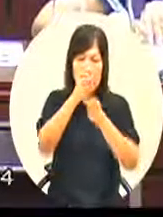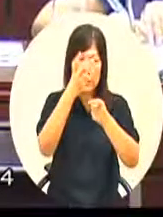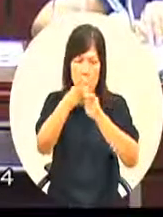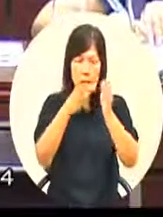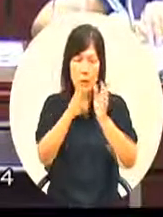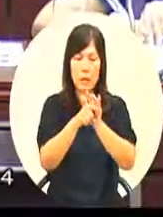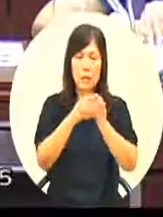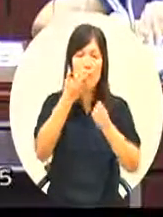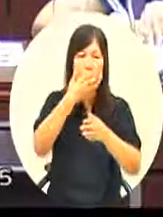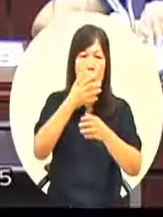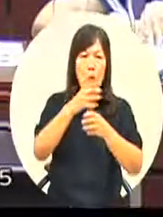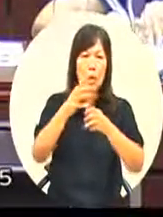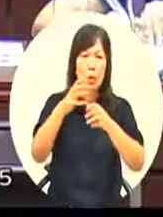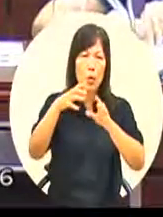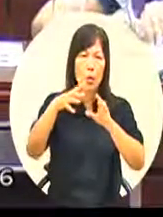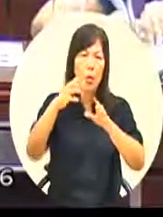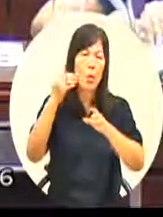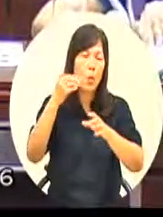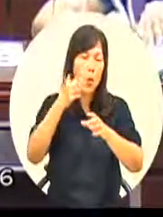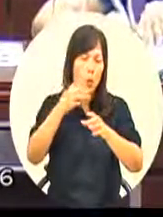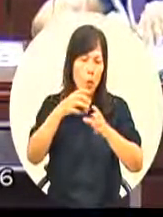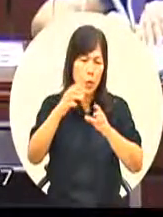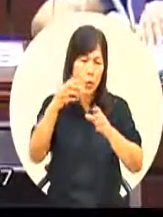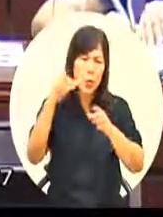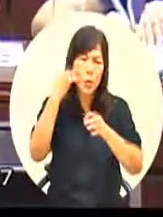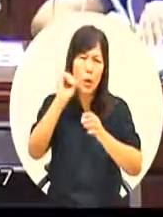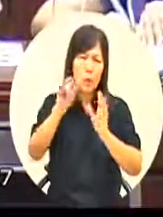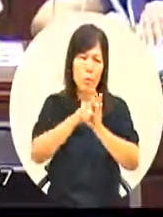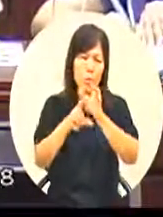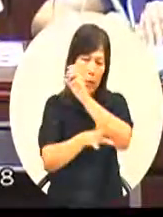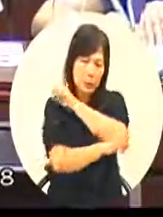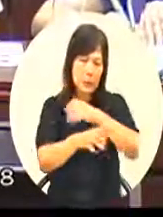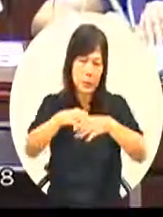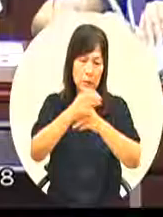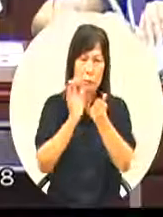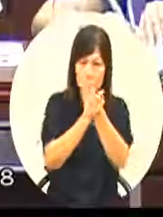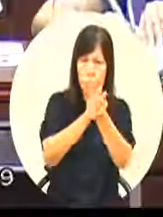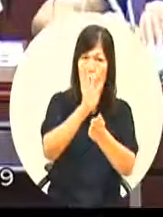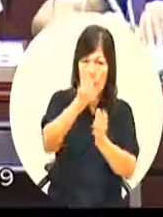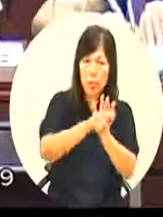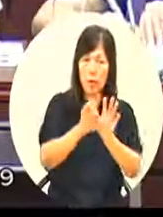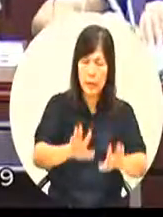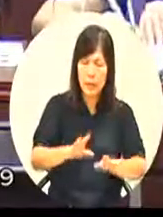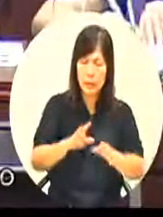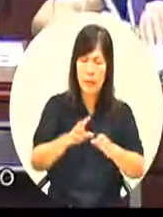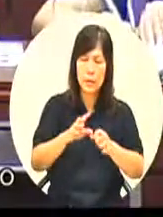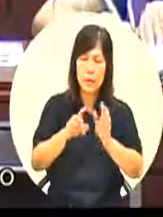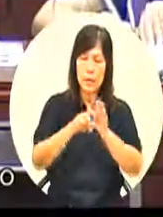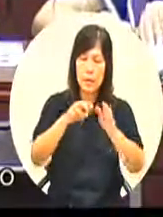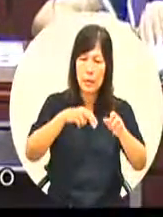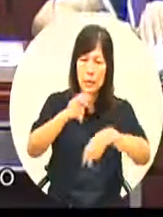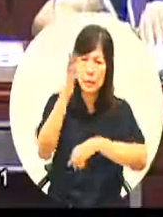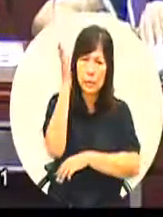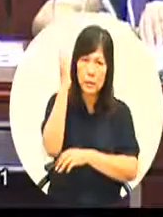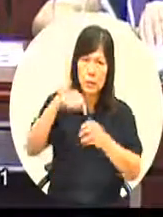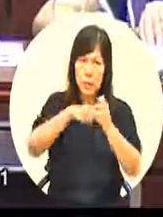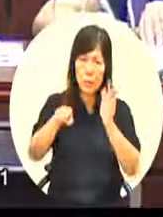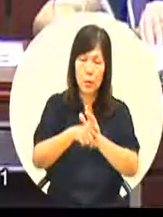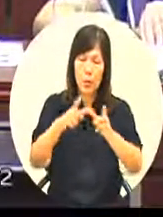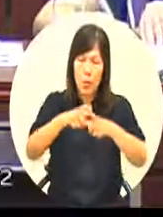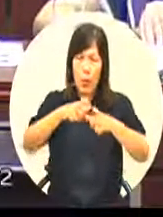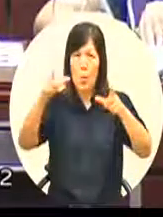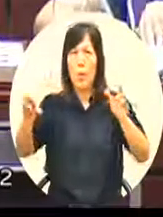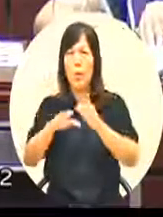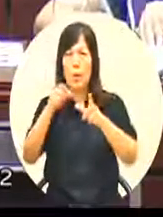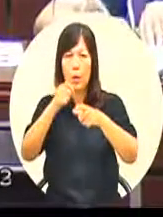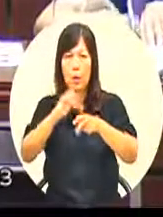推，那我们现在有6所，未来会有12所。但是今天行政院会刚刚通过的扩大这个公